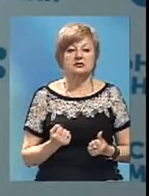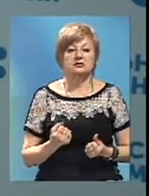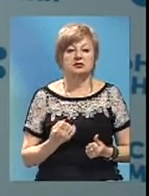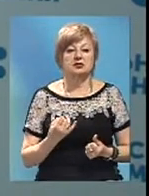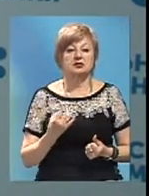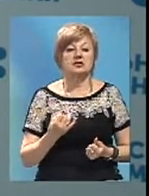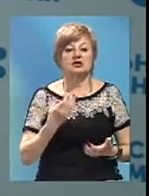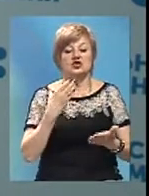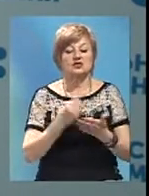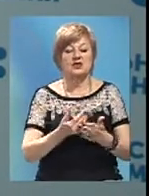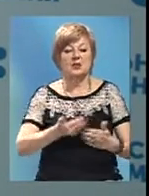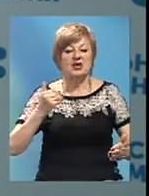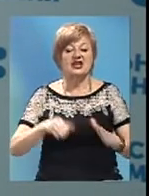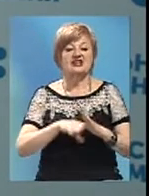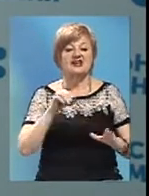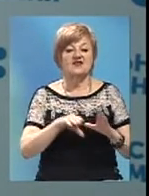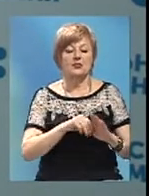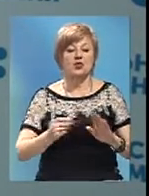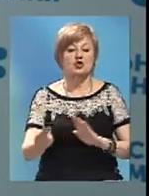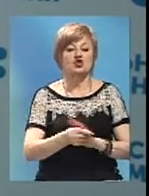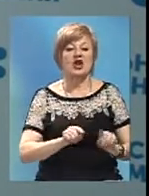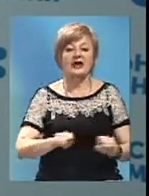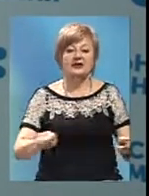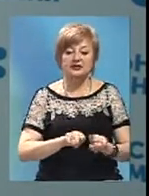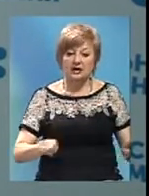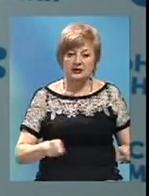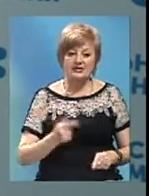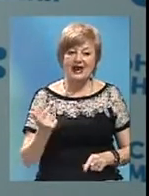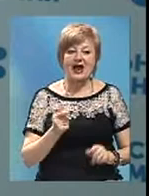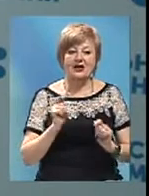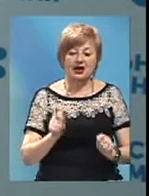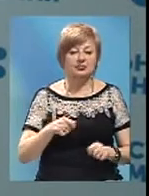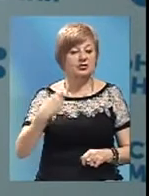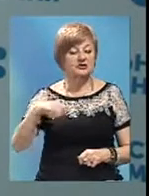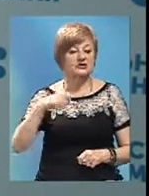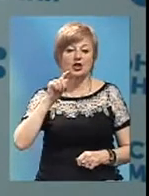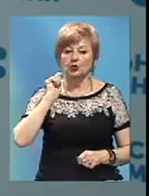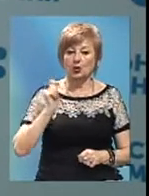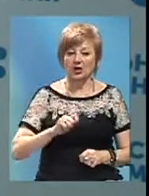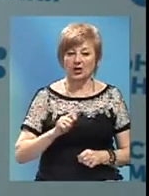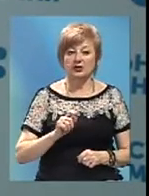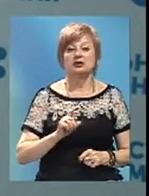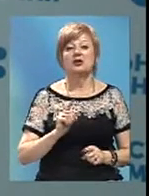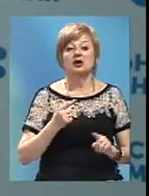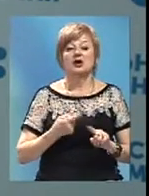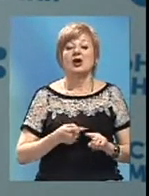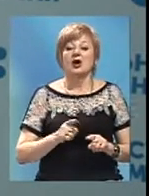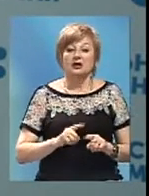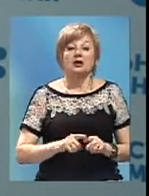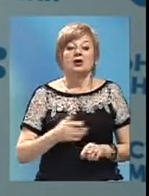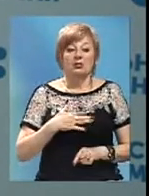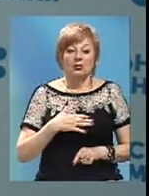в своїй передвиборчій агітації грант президенту України, це і коаліційна угода. Тому